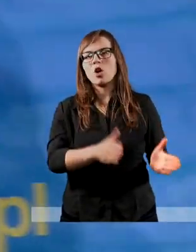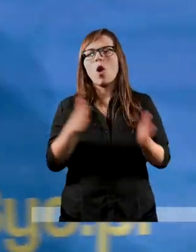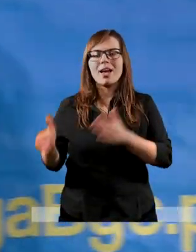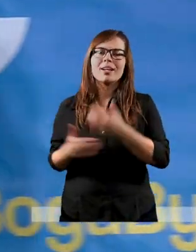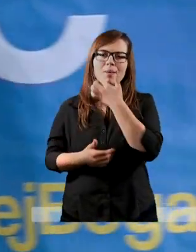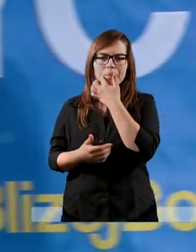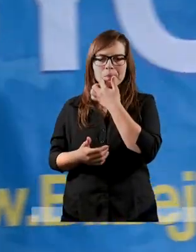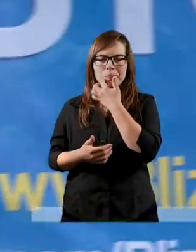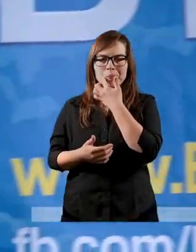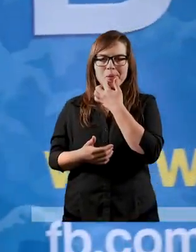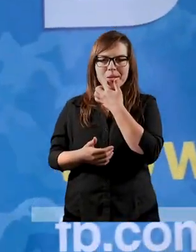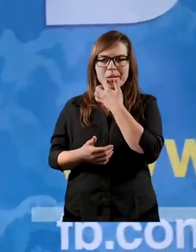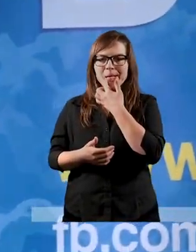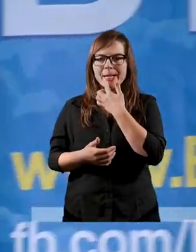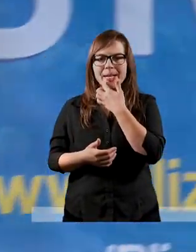doświadczenia.